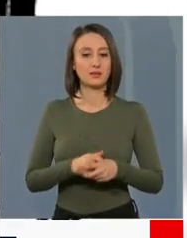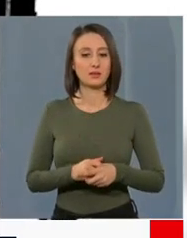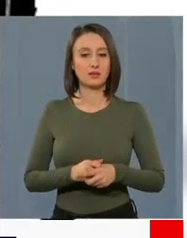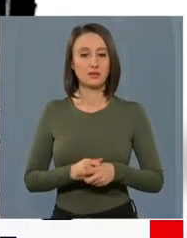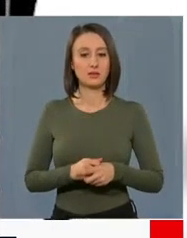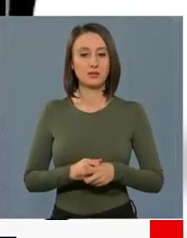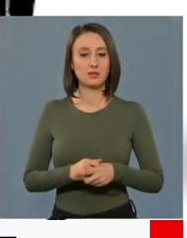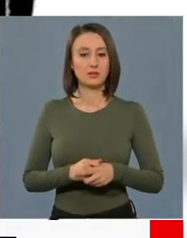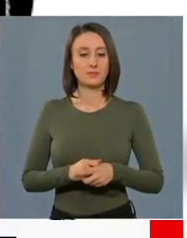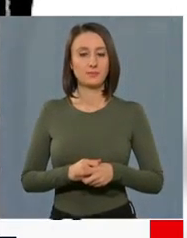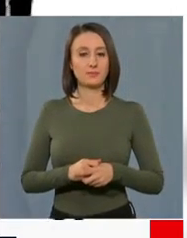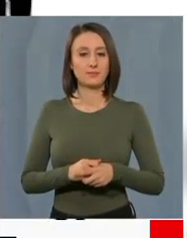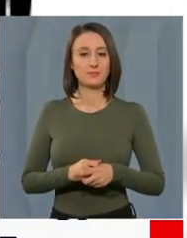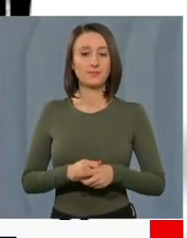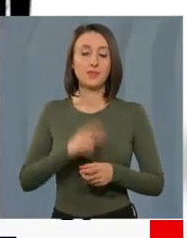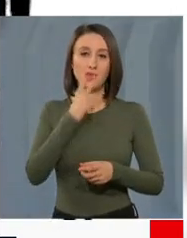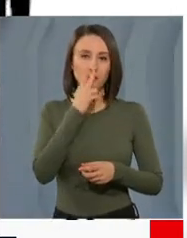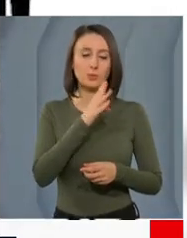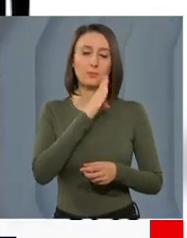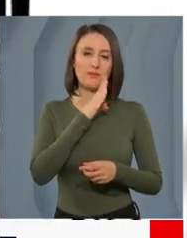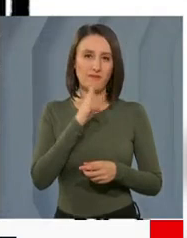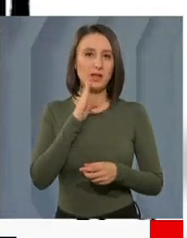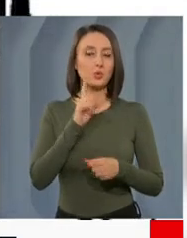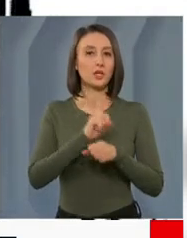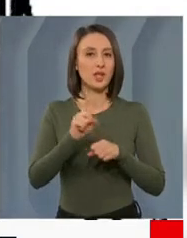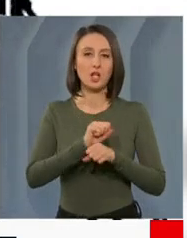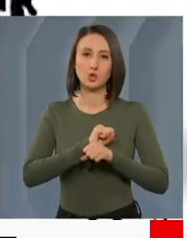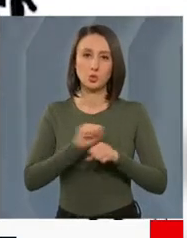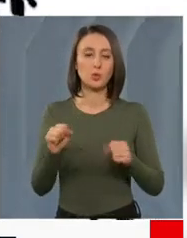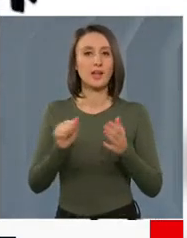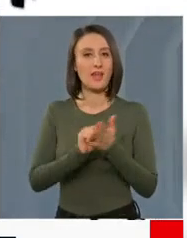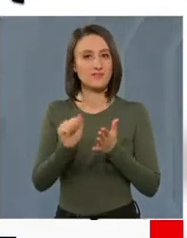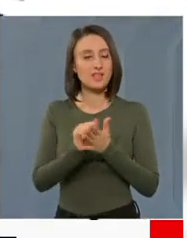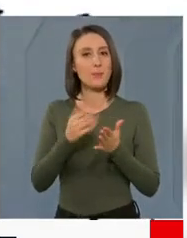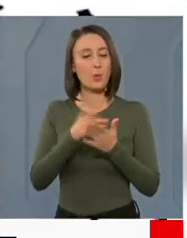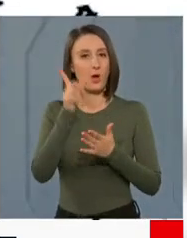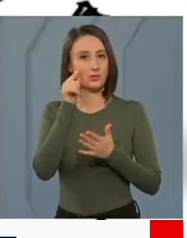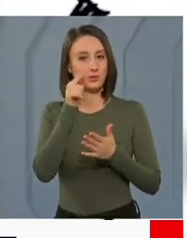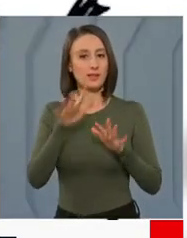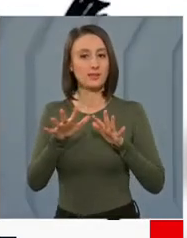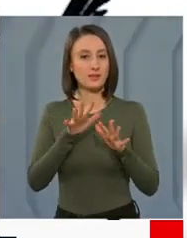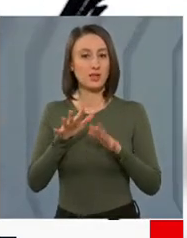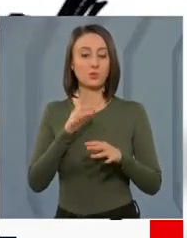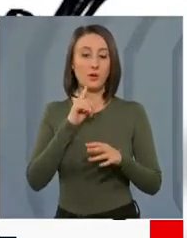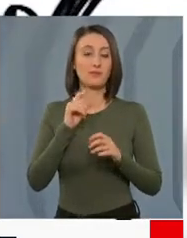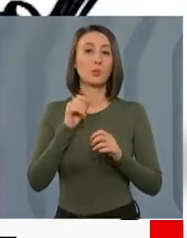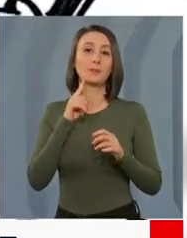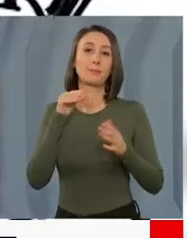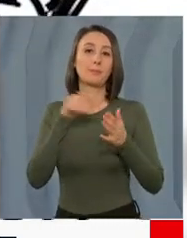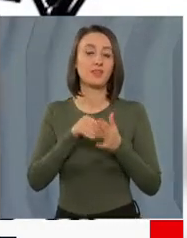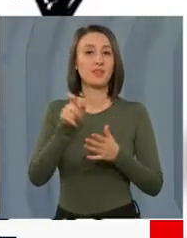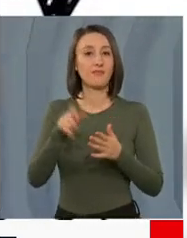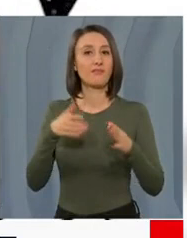rețelelor de socializare au criticat dur revista pentru că ai ironizat dezastrul care a făcut mii de victime